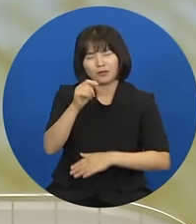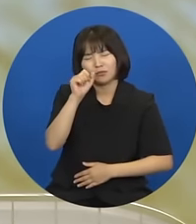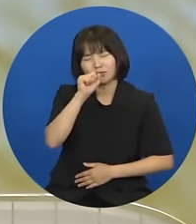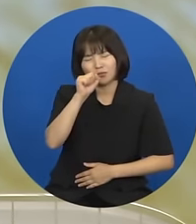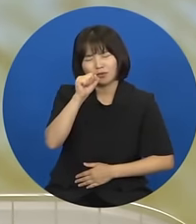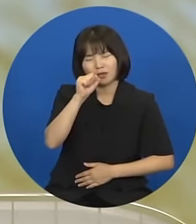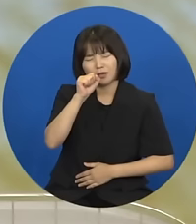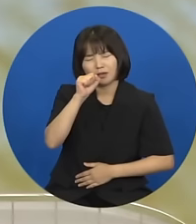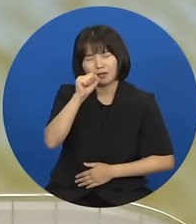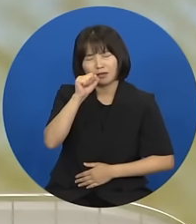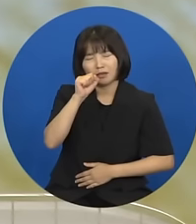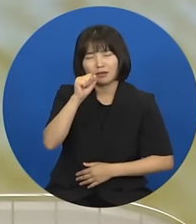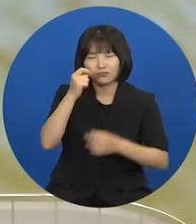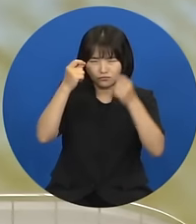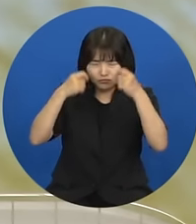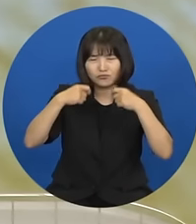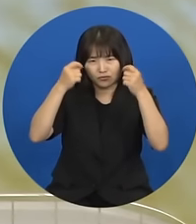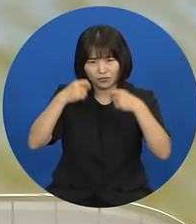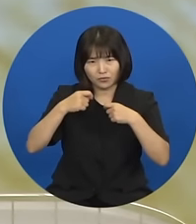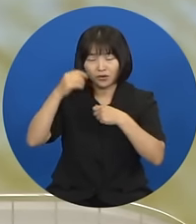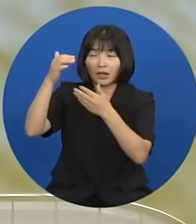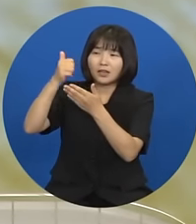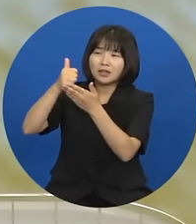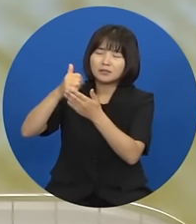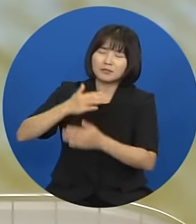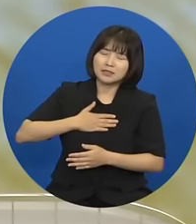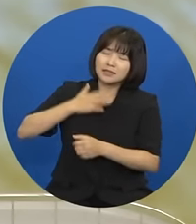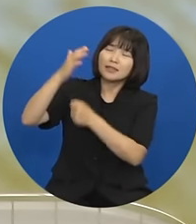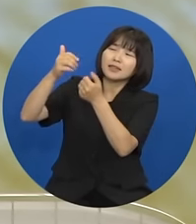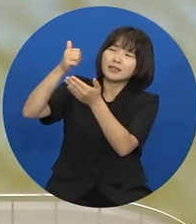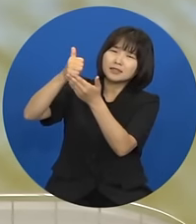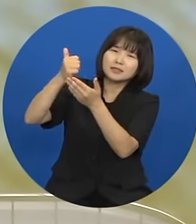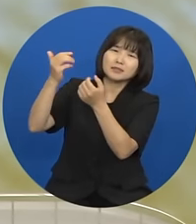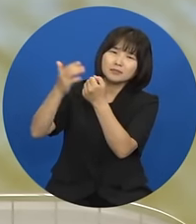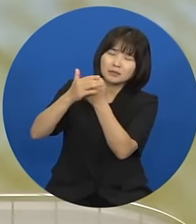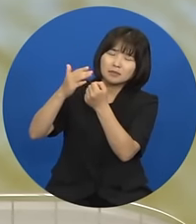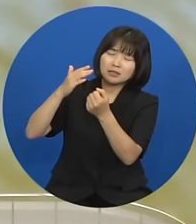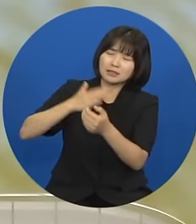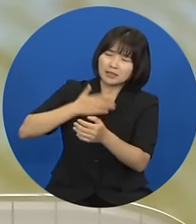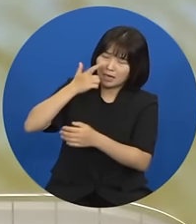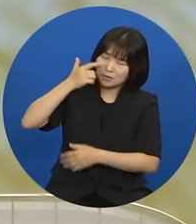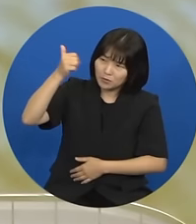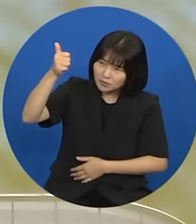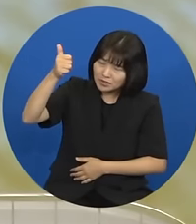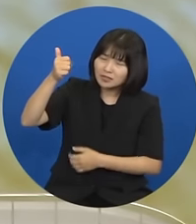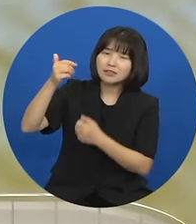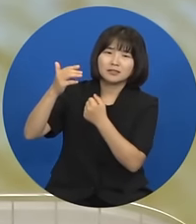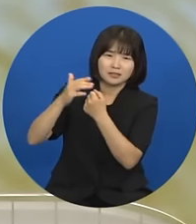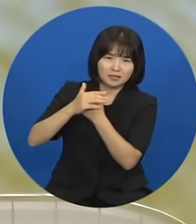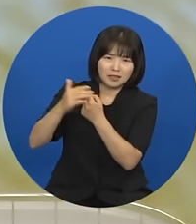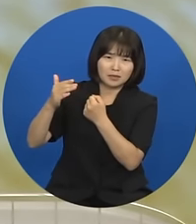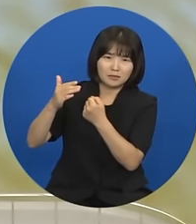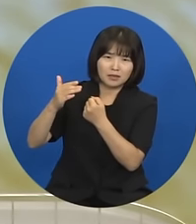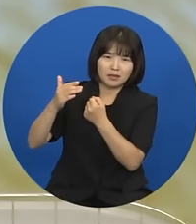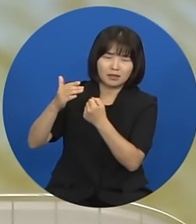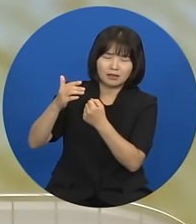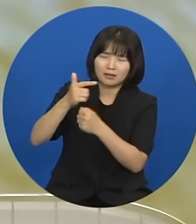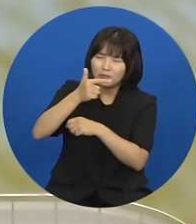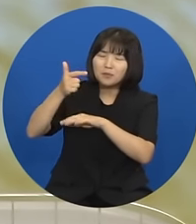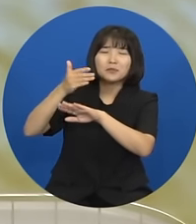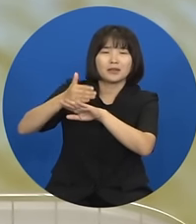말입니다. 하나님이 저의 하나님이라서, 하나님이 저의 아버지라서, 아빠 하나님 참